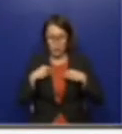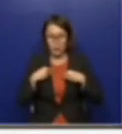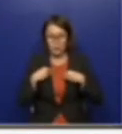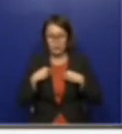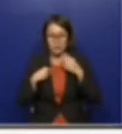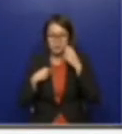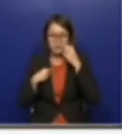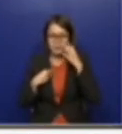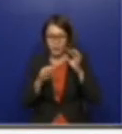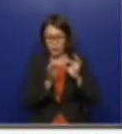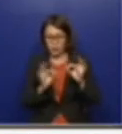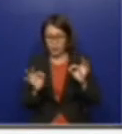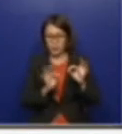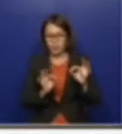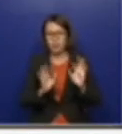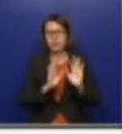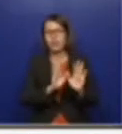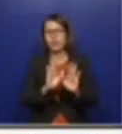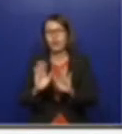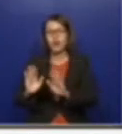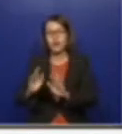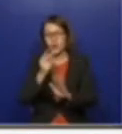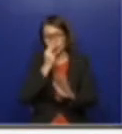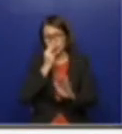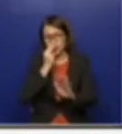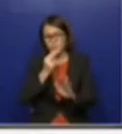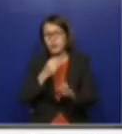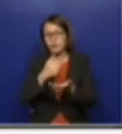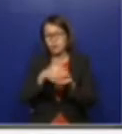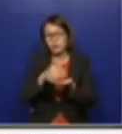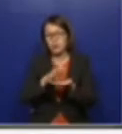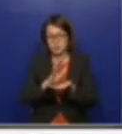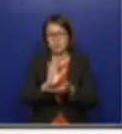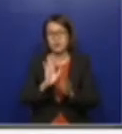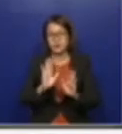ขผลนะครับก็ฝากกรรมาธิการไปดูในประเด็นที่ผมกล่าวไปแล้วกราบขอบคุณท่านประธานครับ ครับ